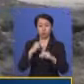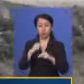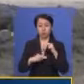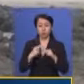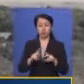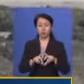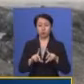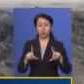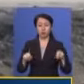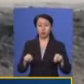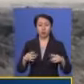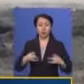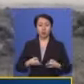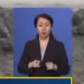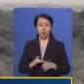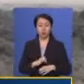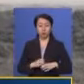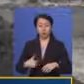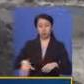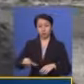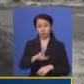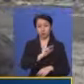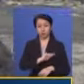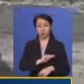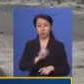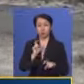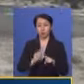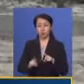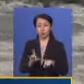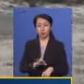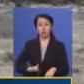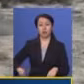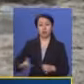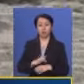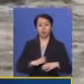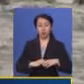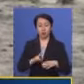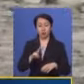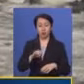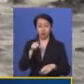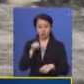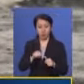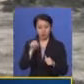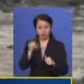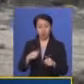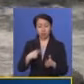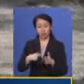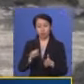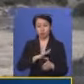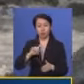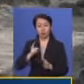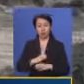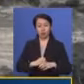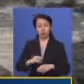административного корпуса и родильного блока. Кстати, все работы совершают под присмотром Республиканской палаты «Ангус». Именно у них предприниматель закупил первую